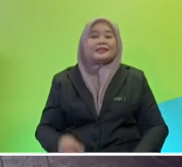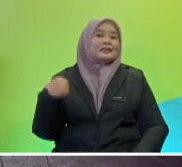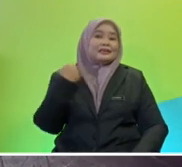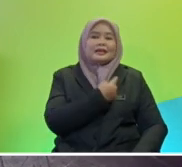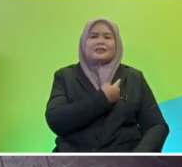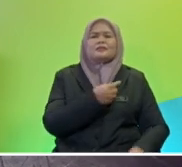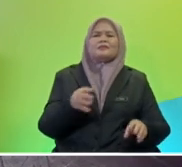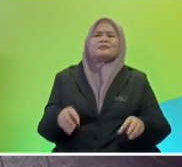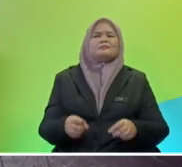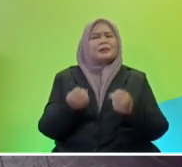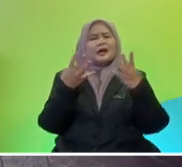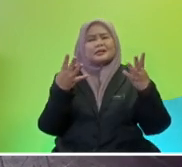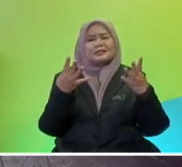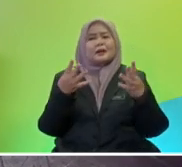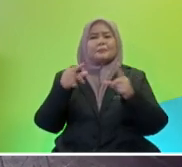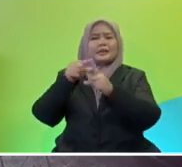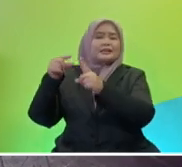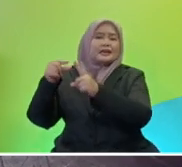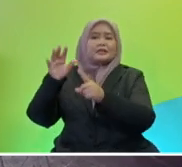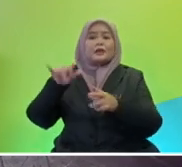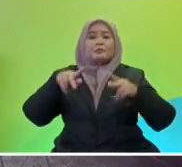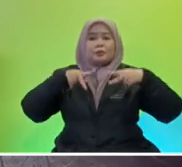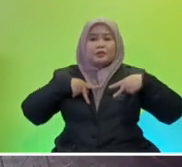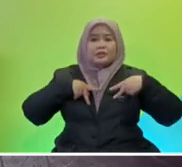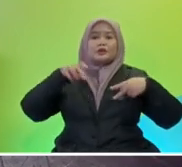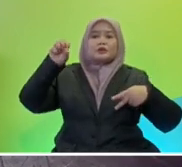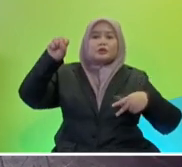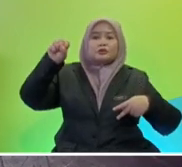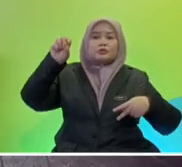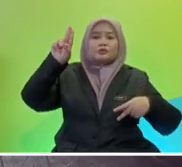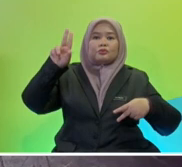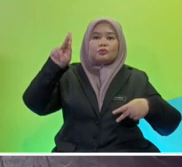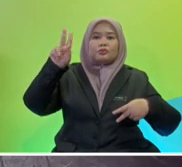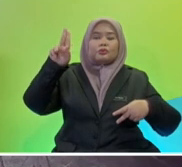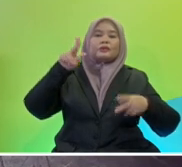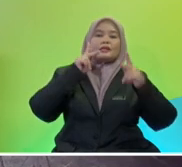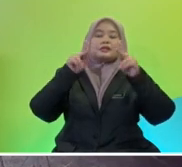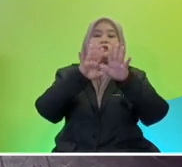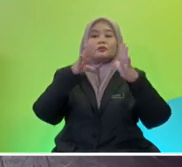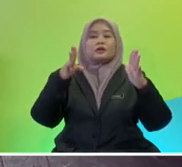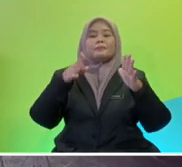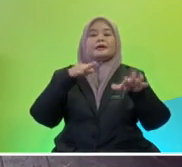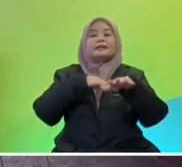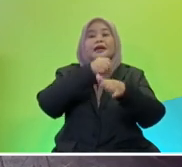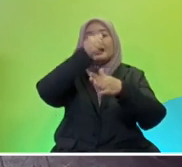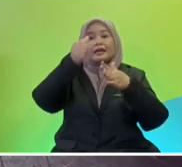macam-macam perkataan yang mempunyai suku kata terbuka akhir